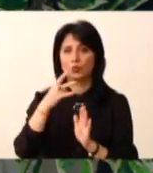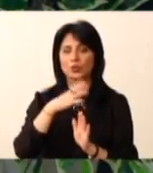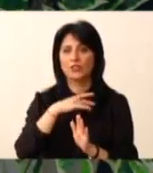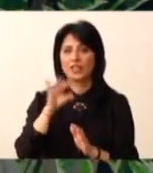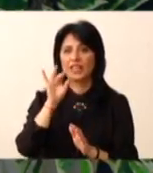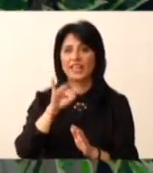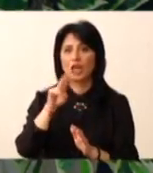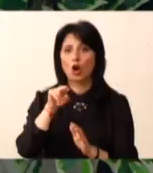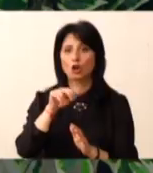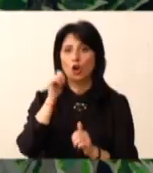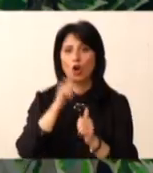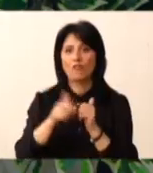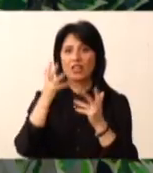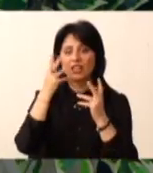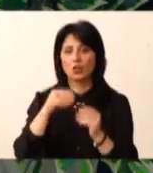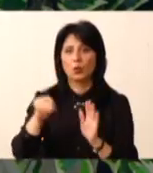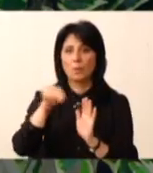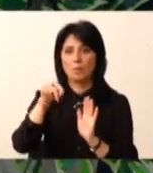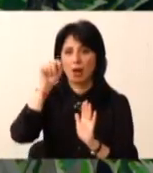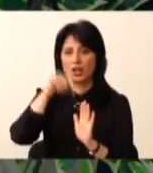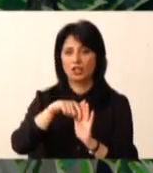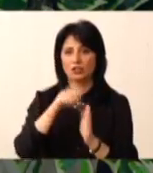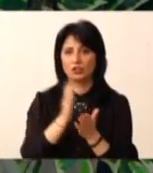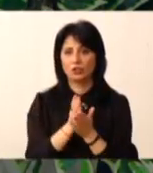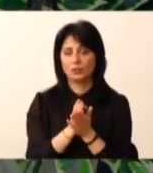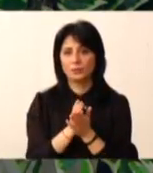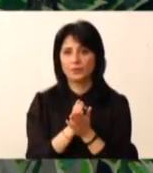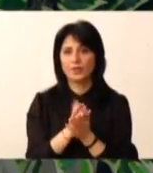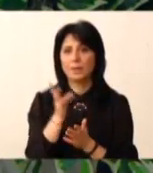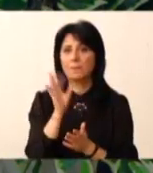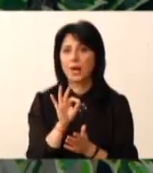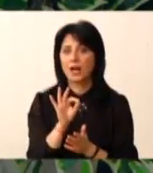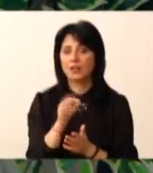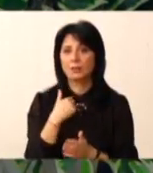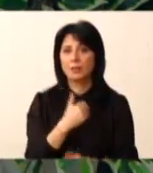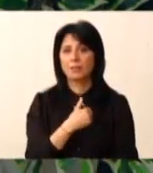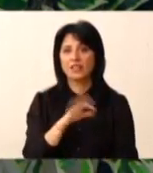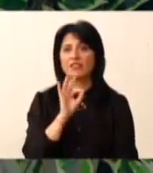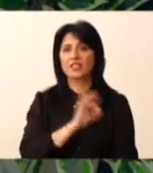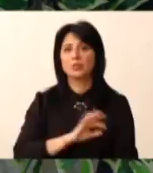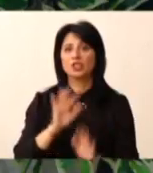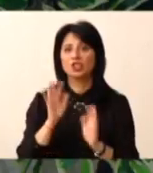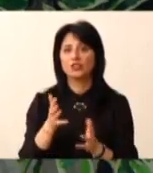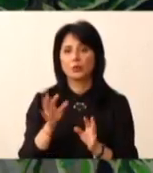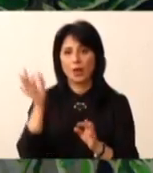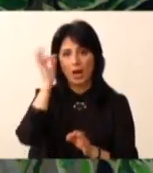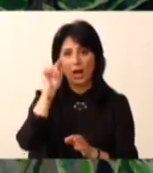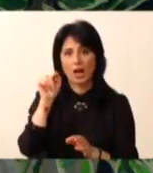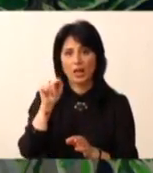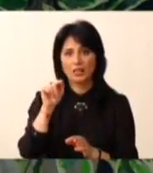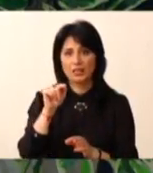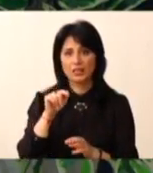ჩვენ იოდს ვიღებთ ყოველდღიურად მარილის შემადგენლობაში. მაგრამ მე მინდა ვისარგებლო შემთხვევით და გაგახსენოთ,